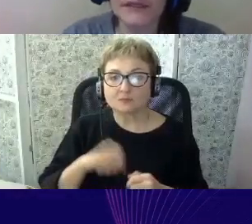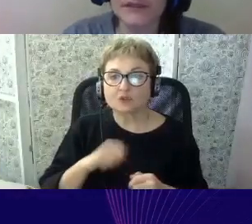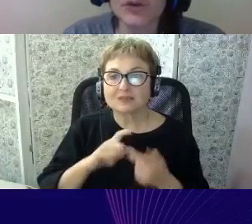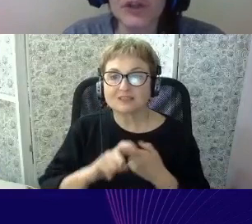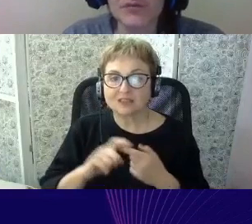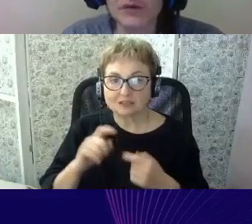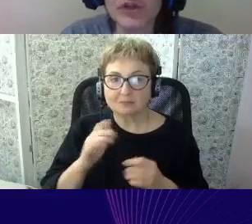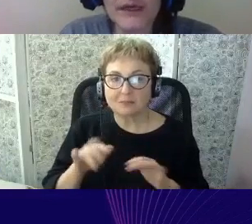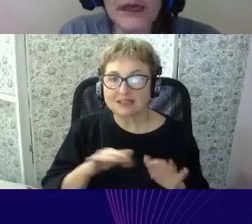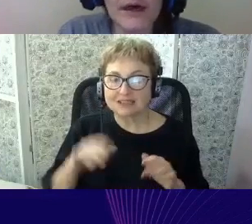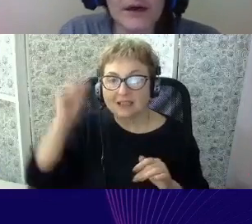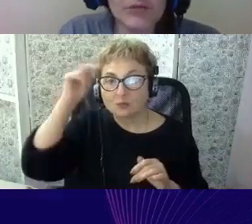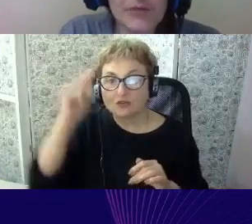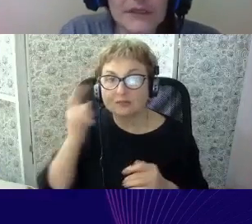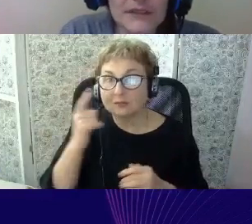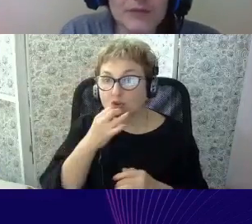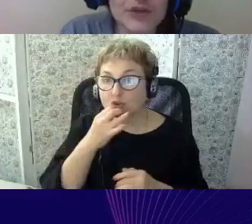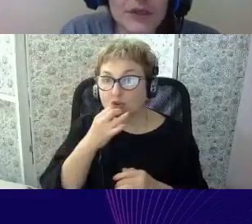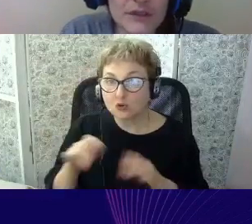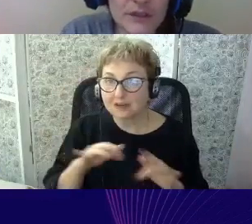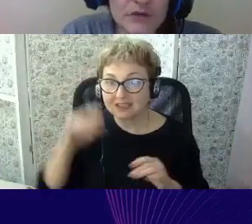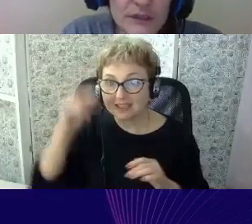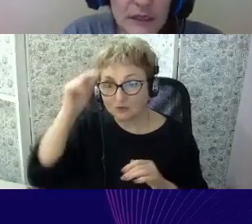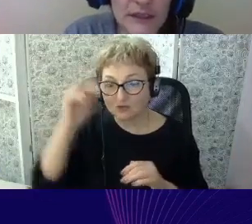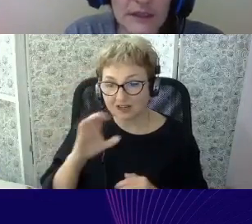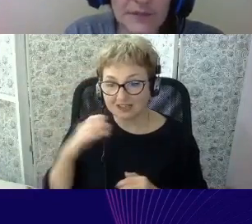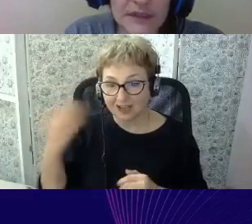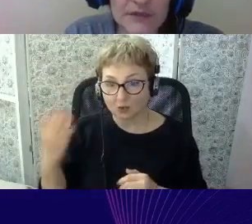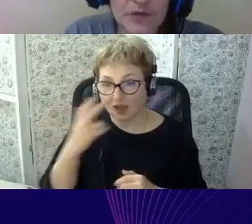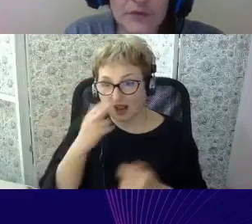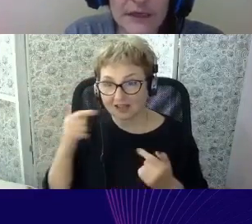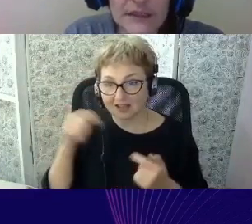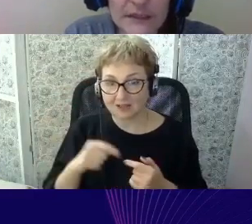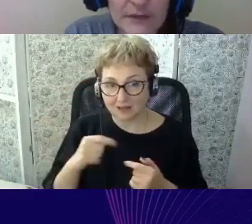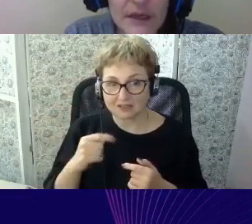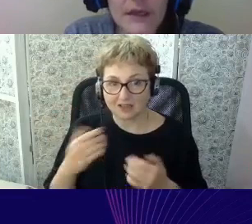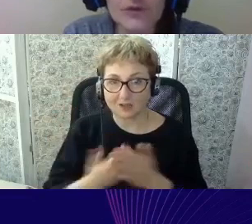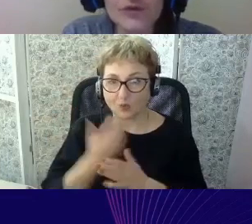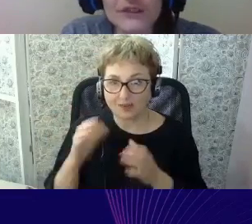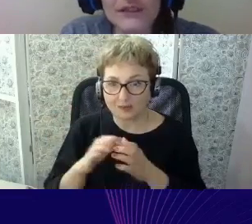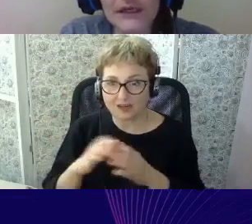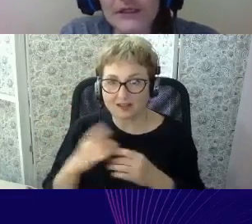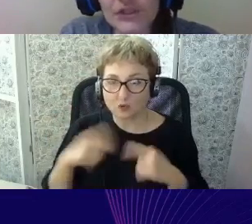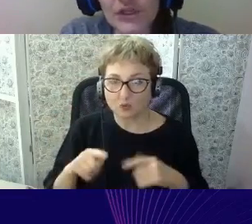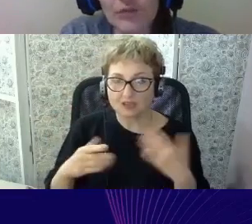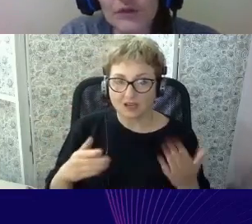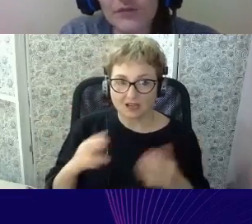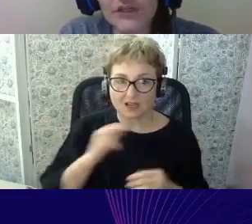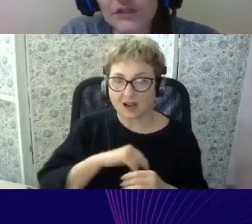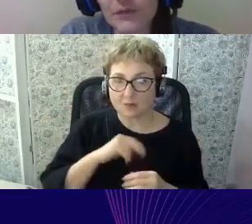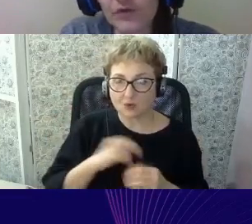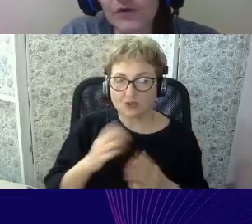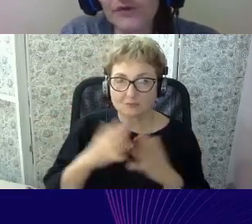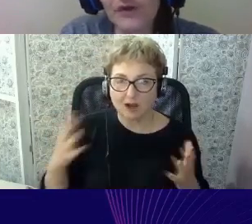связан процесс обучения, потому что любой процесс обучения – это, с одной стороны, адаптация в новом коллективе, с другой стороны, конечно же, работа